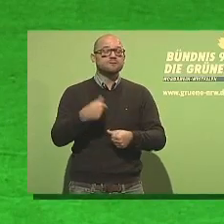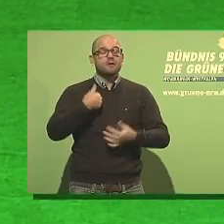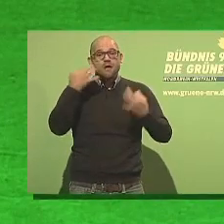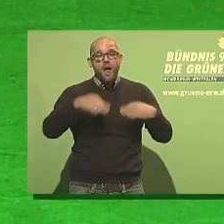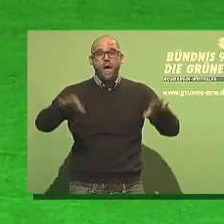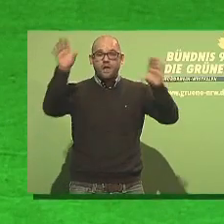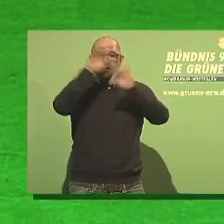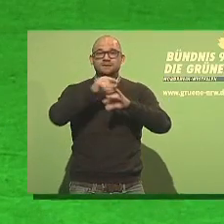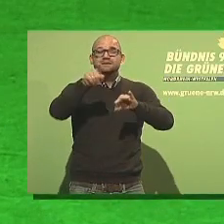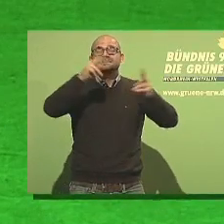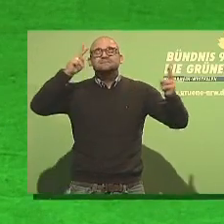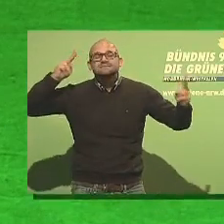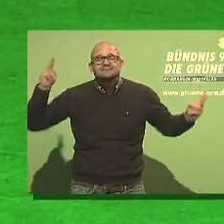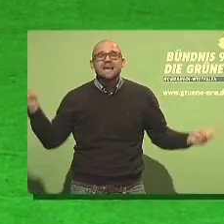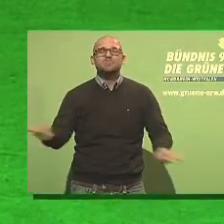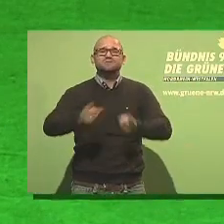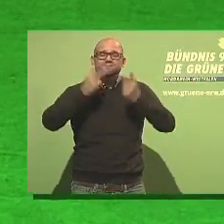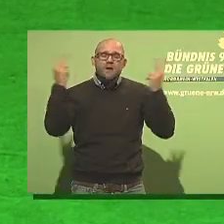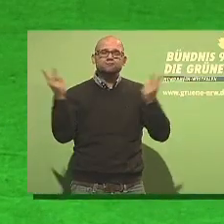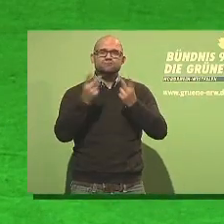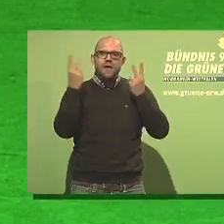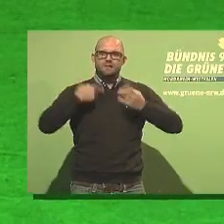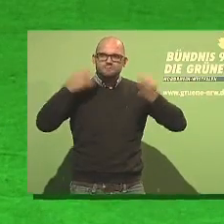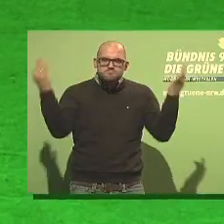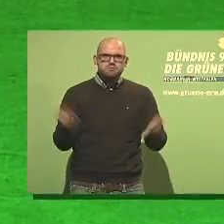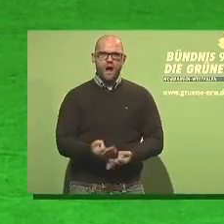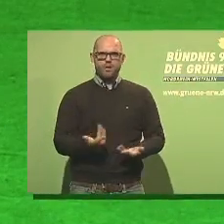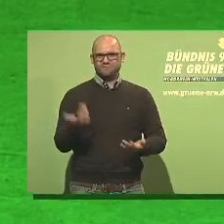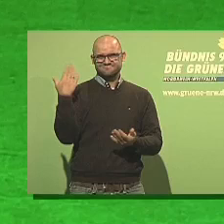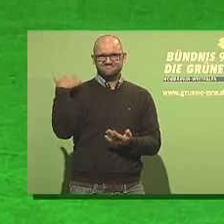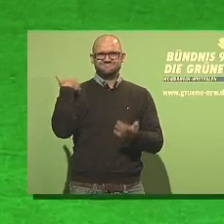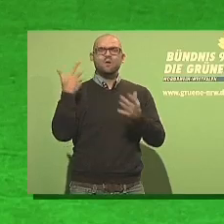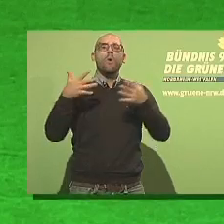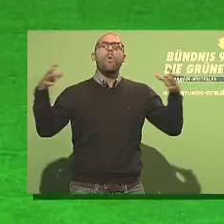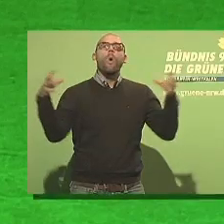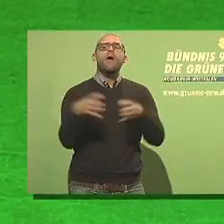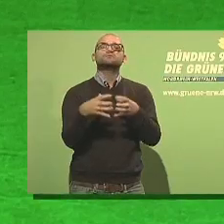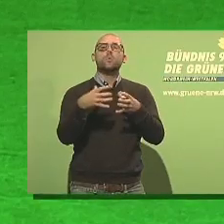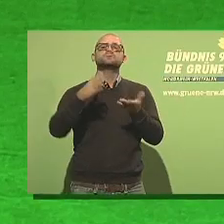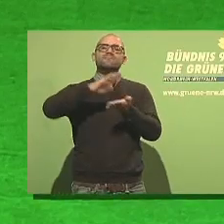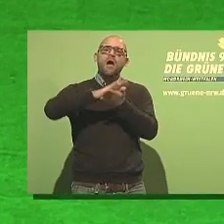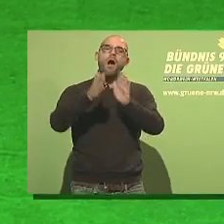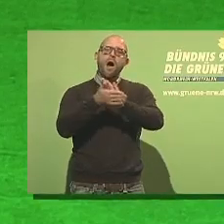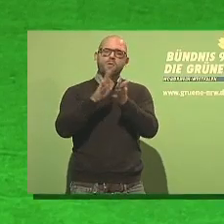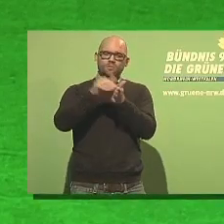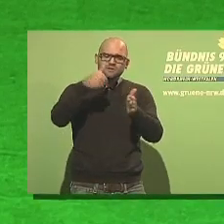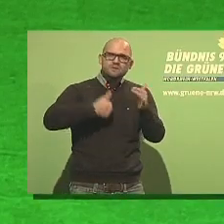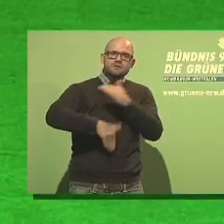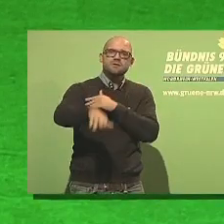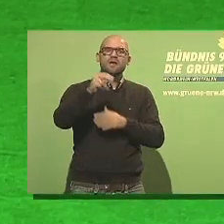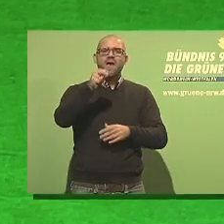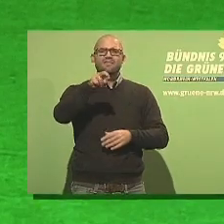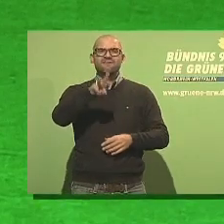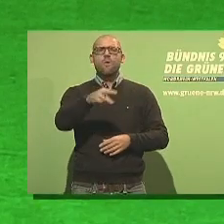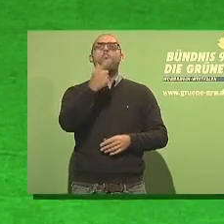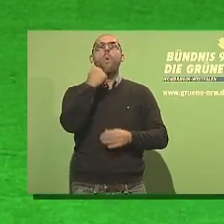eine Kennzeichnungspflicht brauchen. Dafür haben wir uns doch in den Koalitionsverhandlungen hier in Nordrhein-Westfalen, also bei den rot-grünen Koalitionsverhandlungen